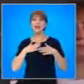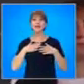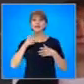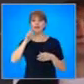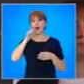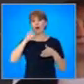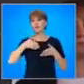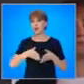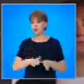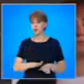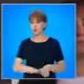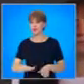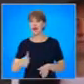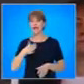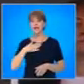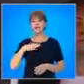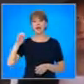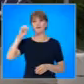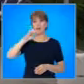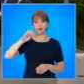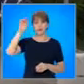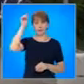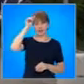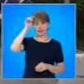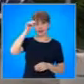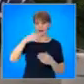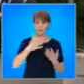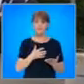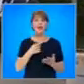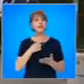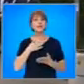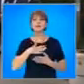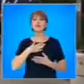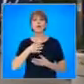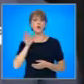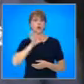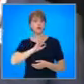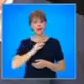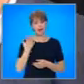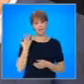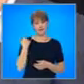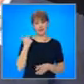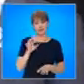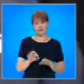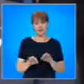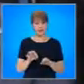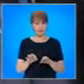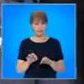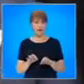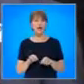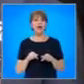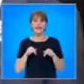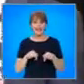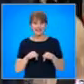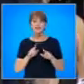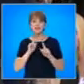в нашата европейска България. ДПС са доволни от резултата на предходните парламентарни избори, но на тези той